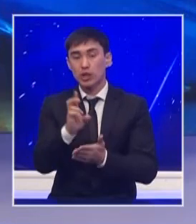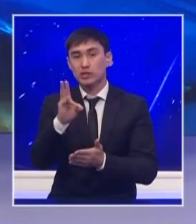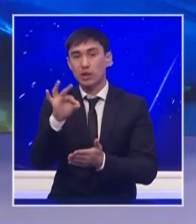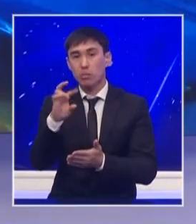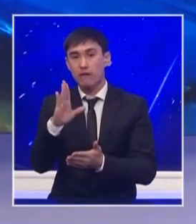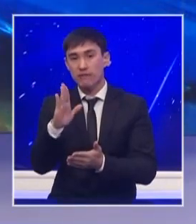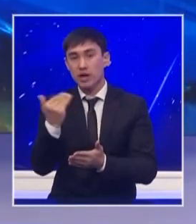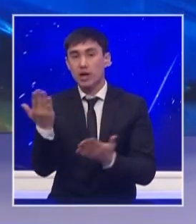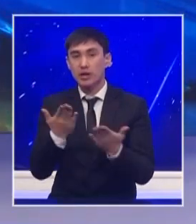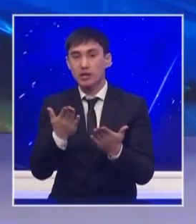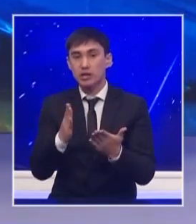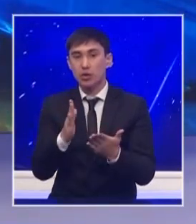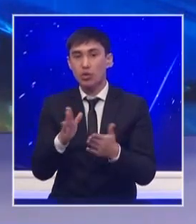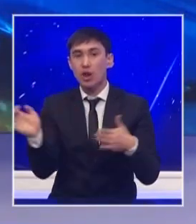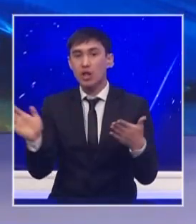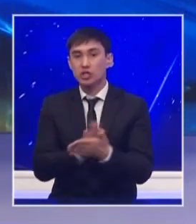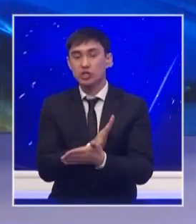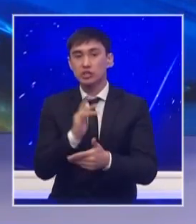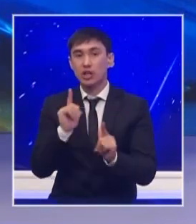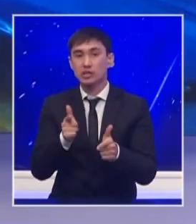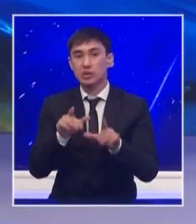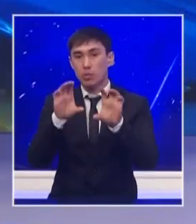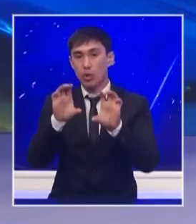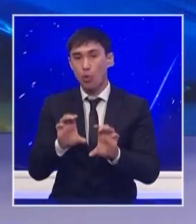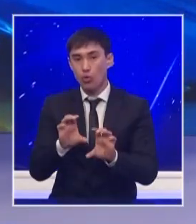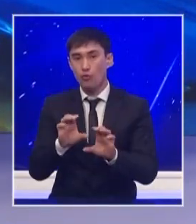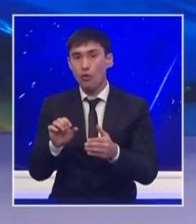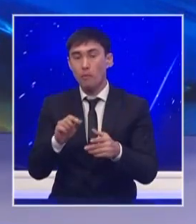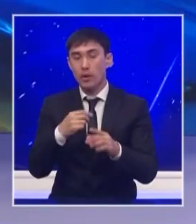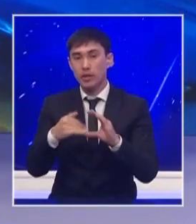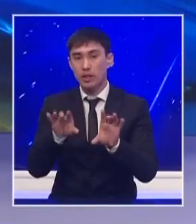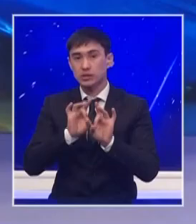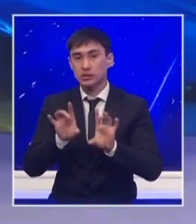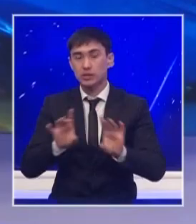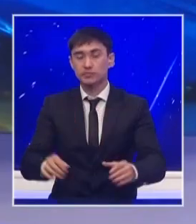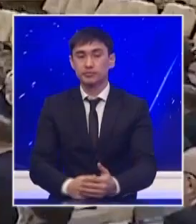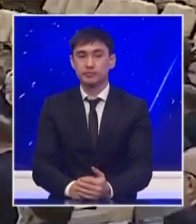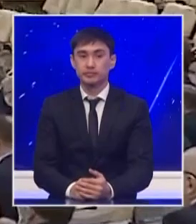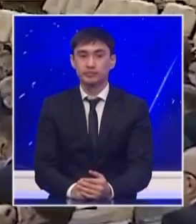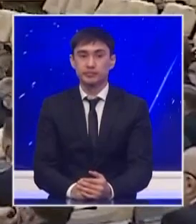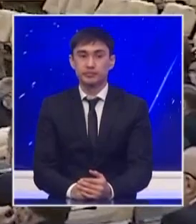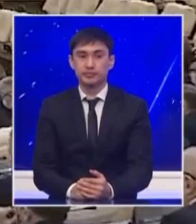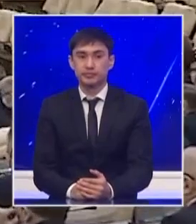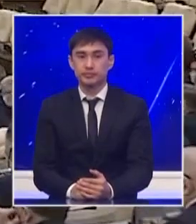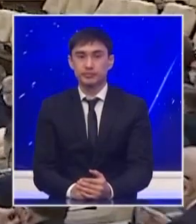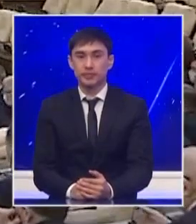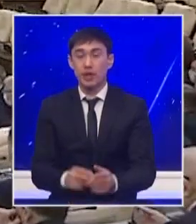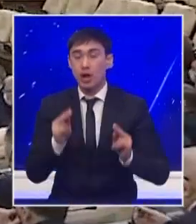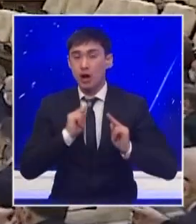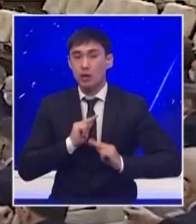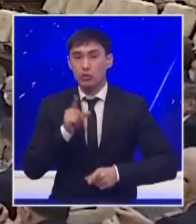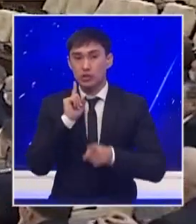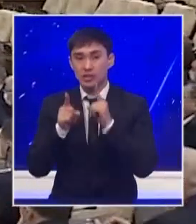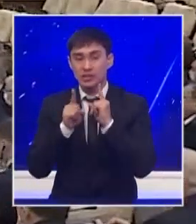а также каких привилегий он лишится Согласно принятому закону в материалах нашего сюжета в работе